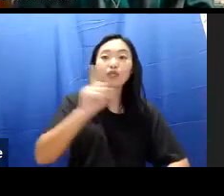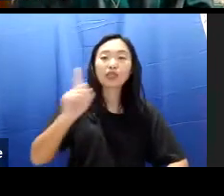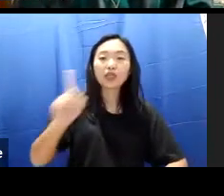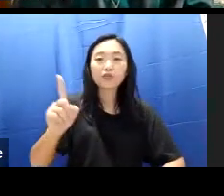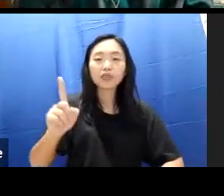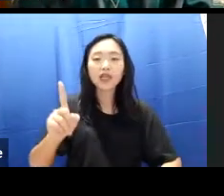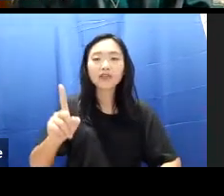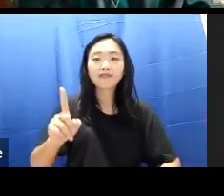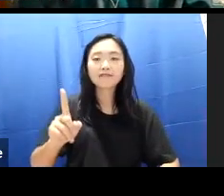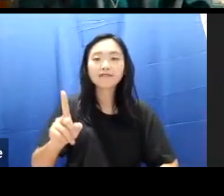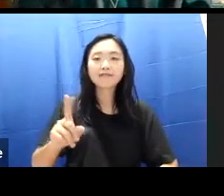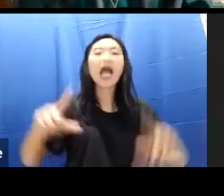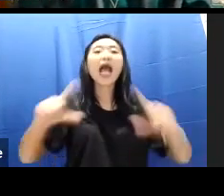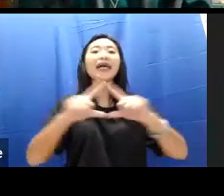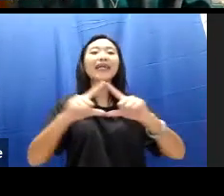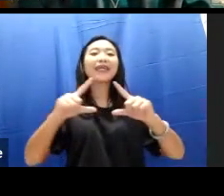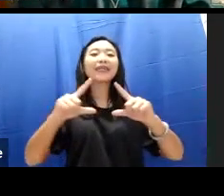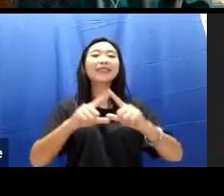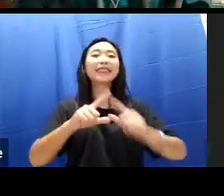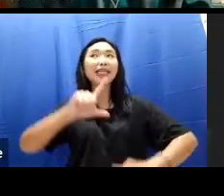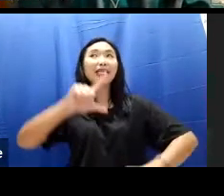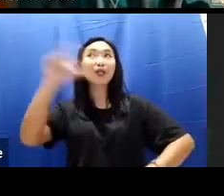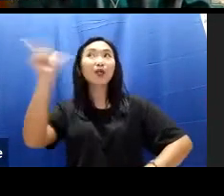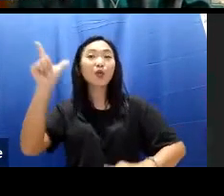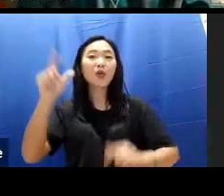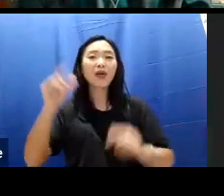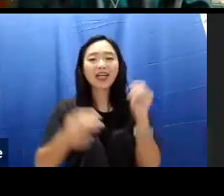negeri ya. Mbak Intan, halo.